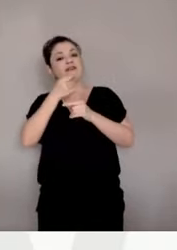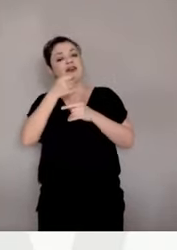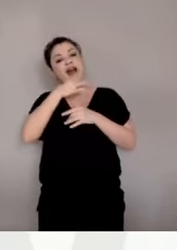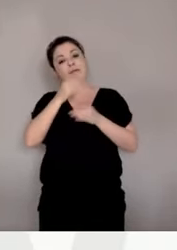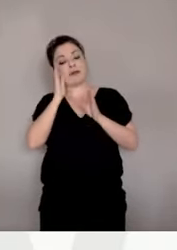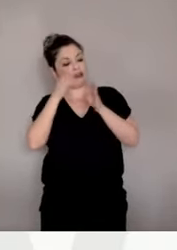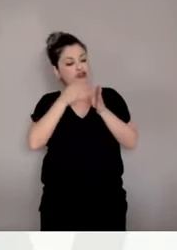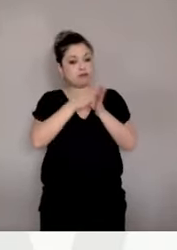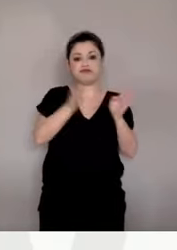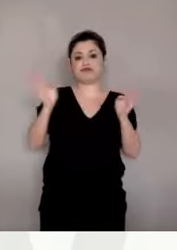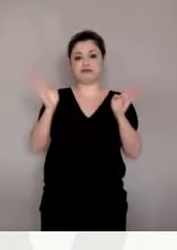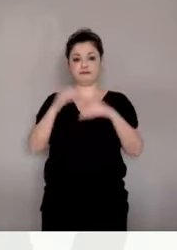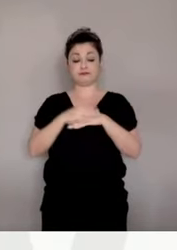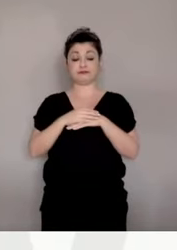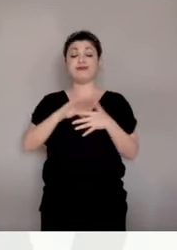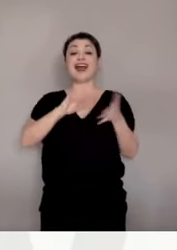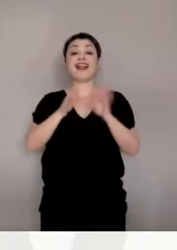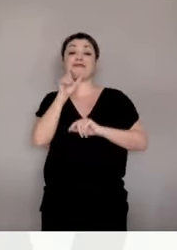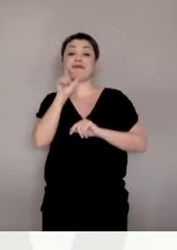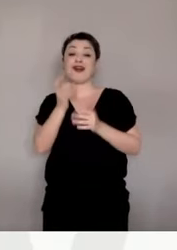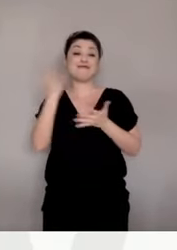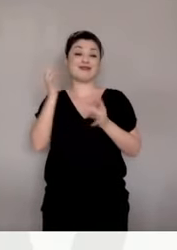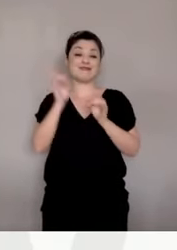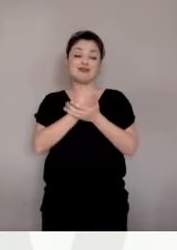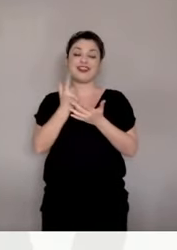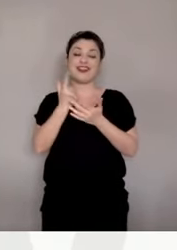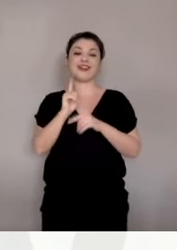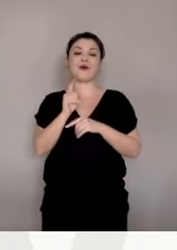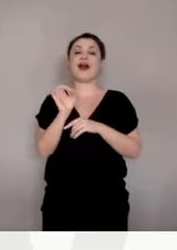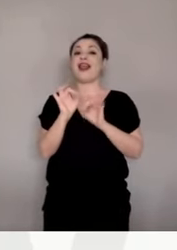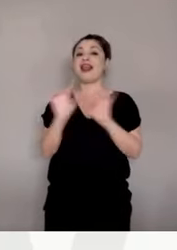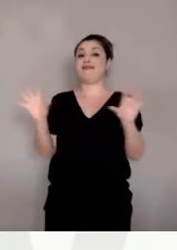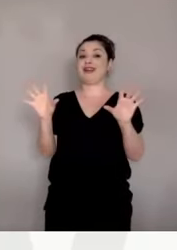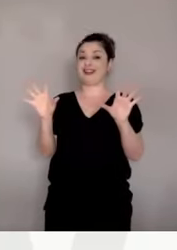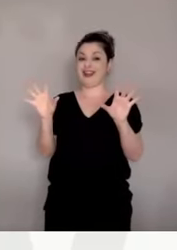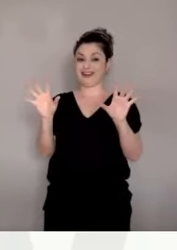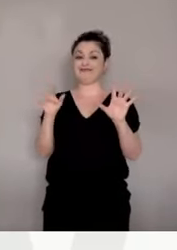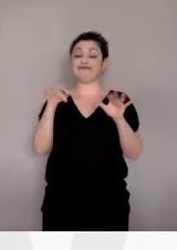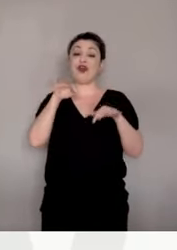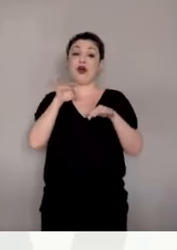libertà. Oggi sentiamo parlare da un